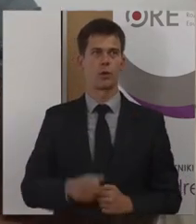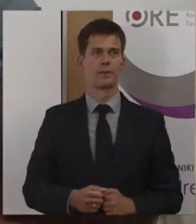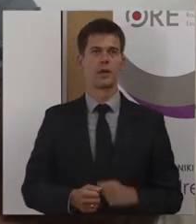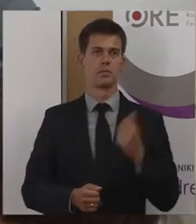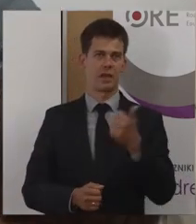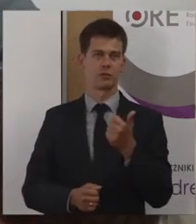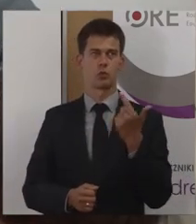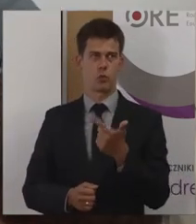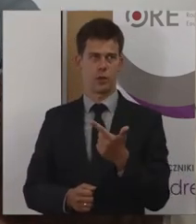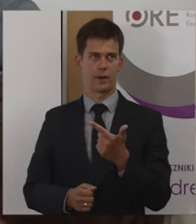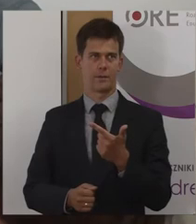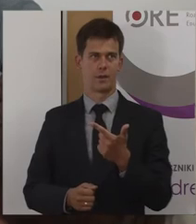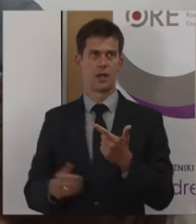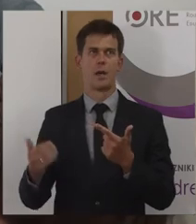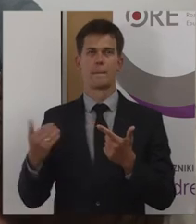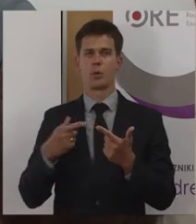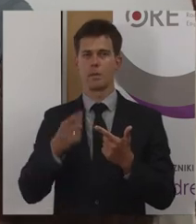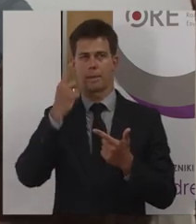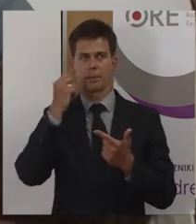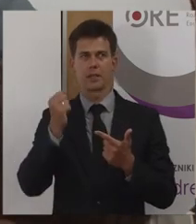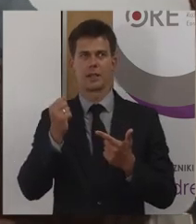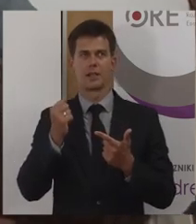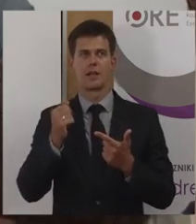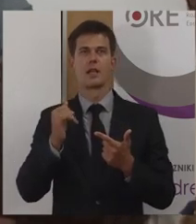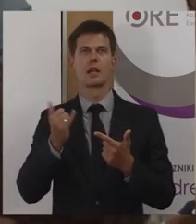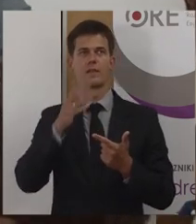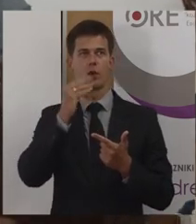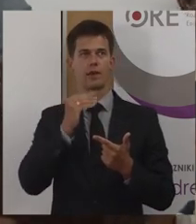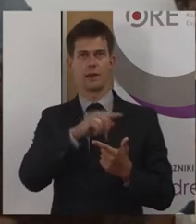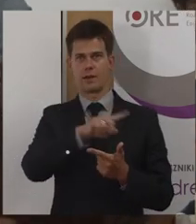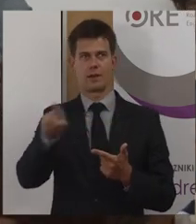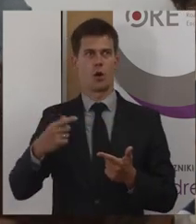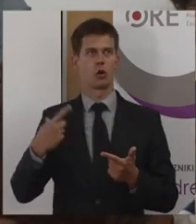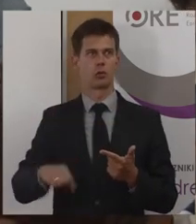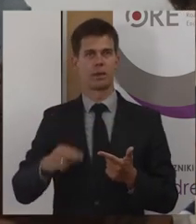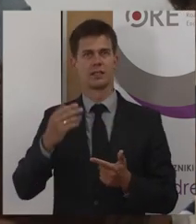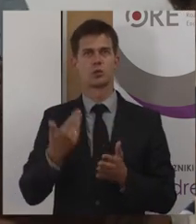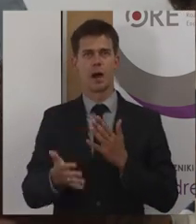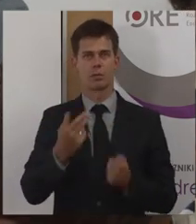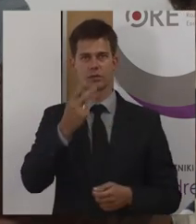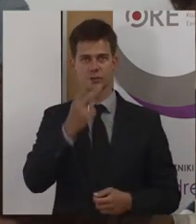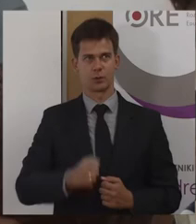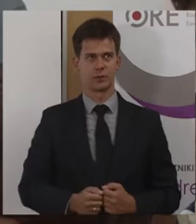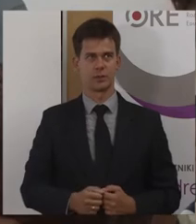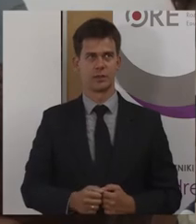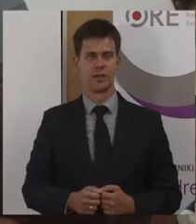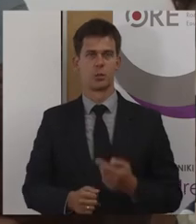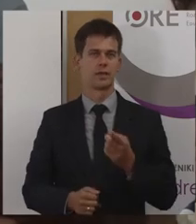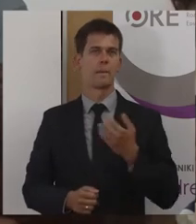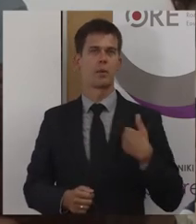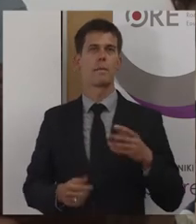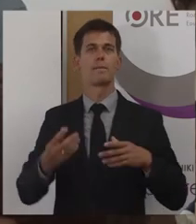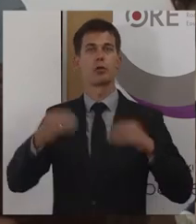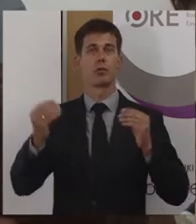i druga. I sposób odebrania ich przez osoby słabowidzące.